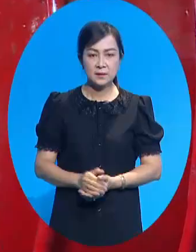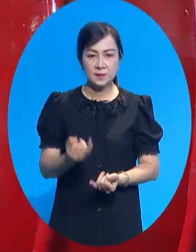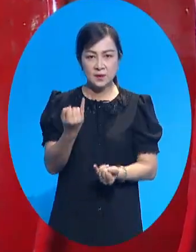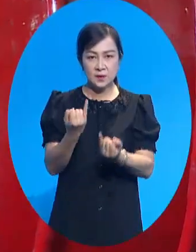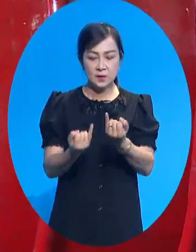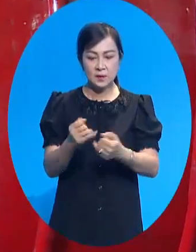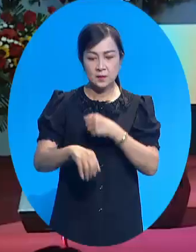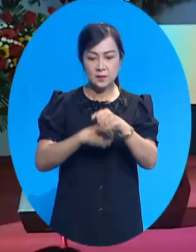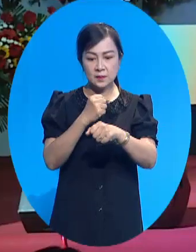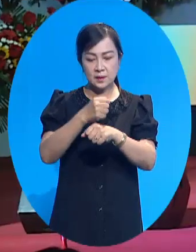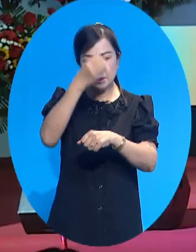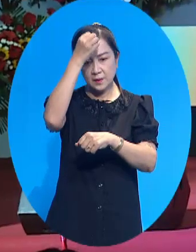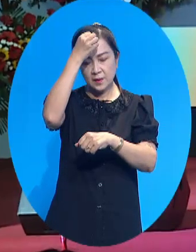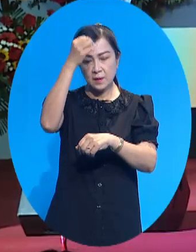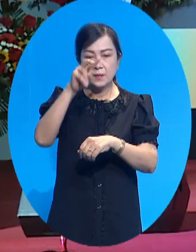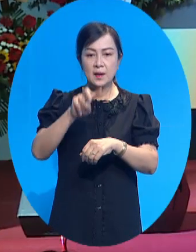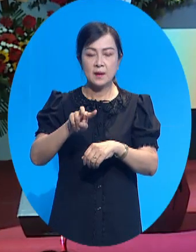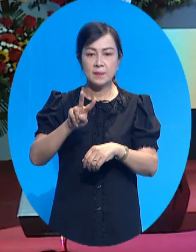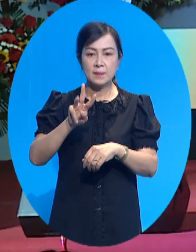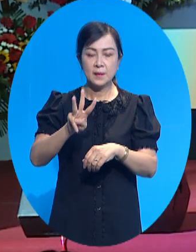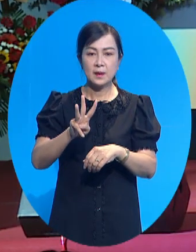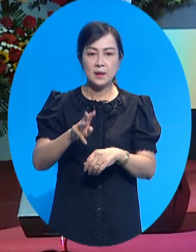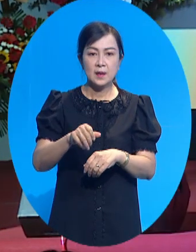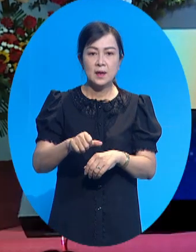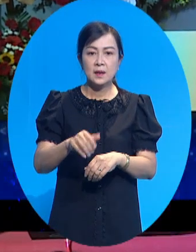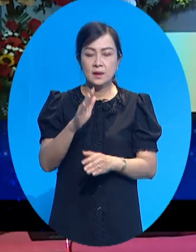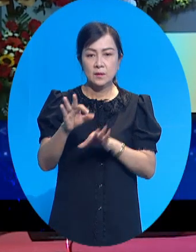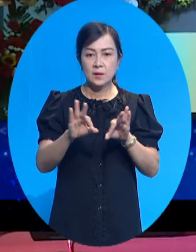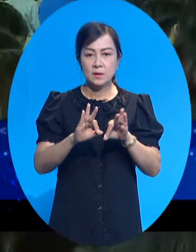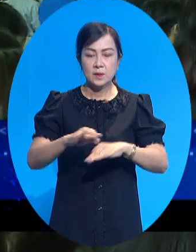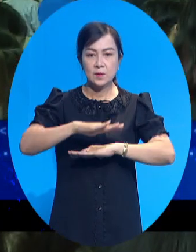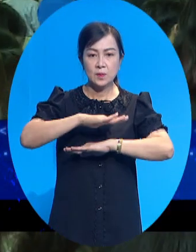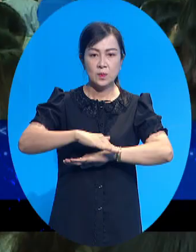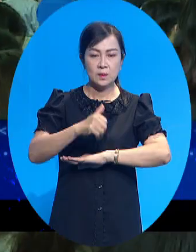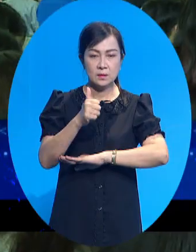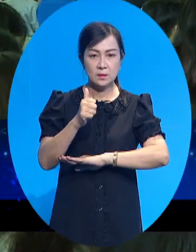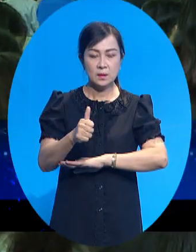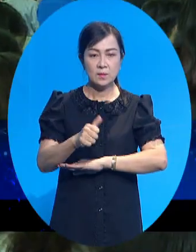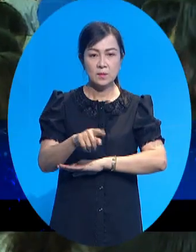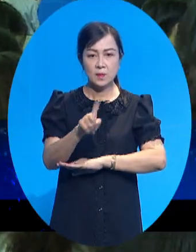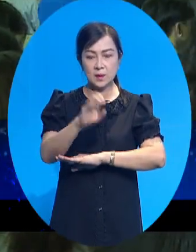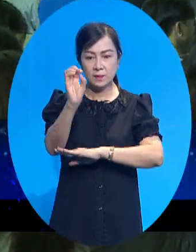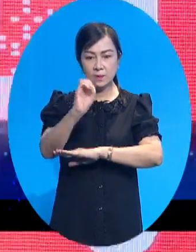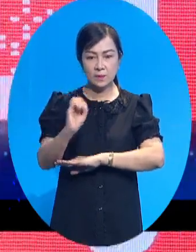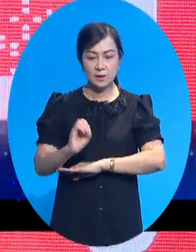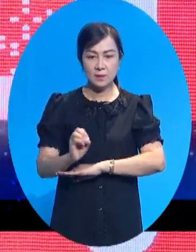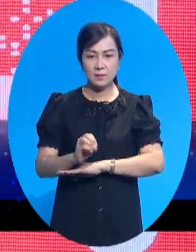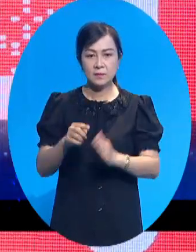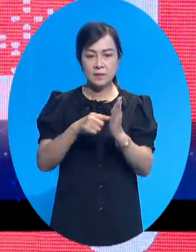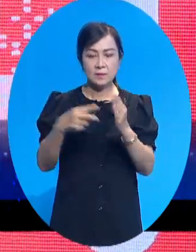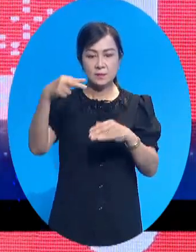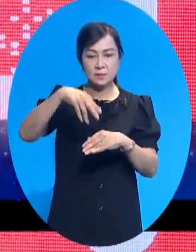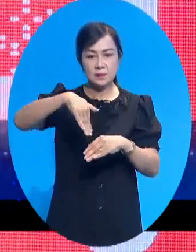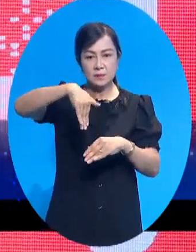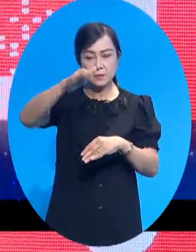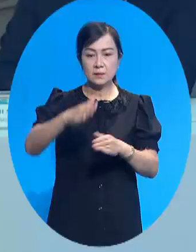Công tác tuyển sinh năm 2023 của Trường Đại học Kiến trúc Thành phố Hồ Chí Minh đã đạt được nhiều kết quả tốt đẹp với 100% chỉ tiêu, chất lượng đầu vào cao